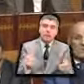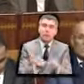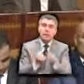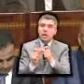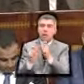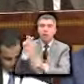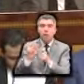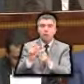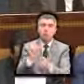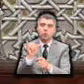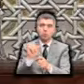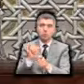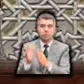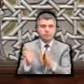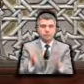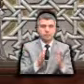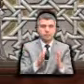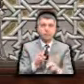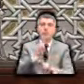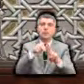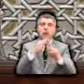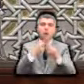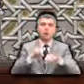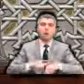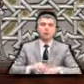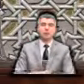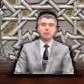المستدامة؟ جوابكم السيد الوزير.